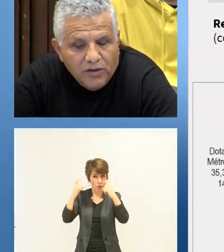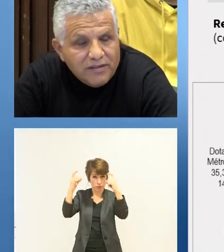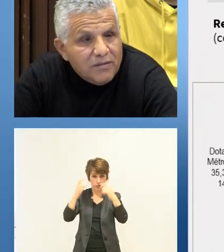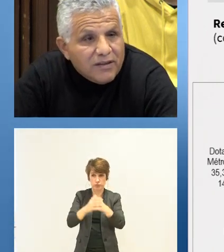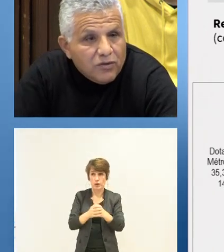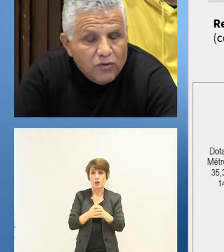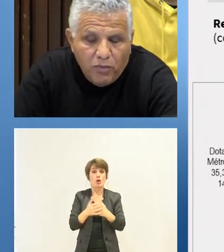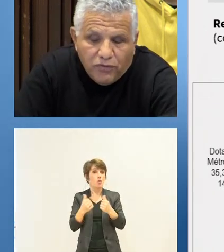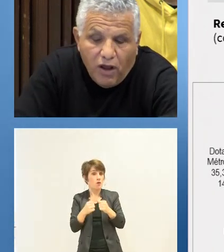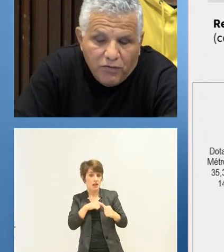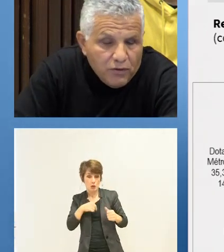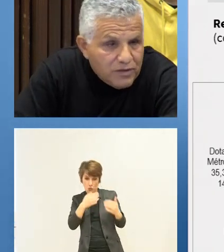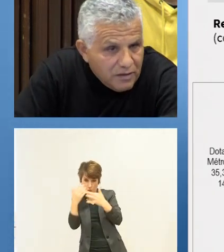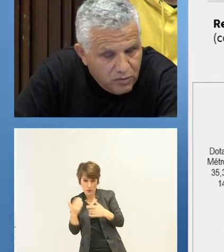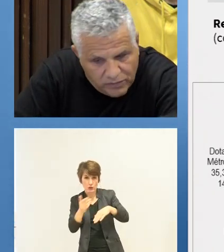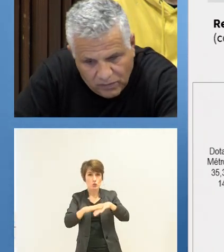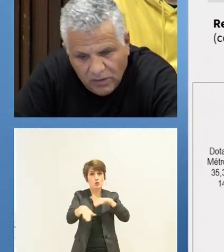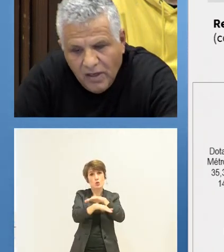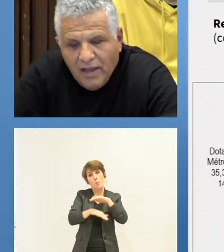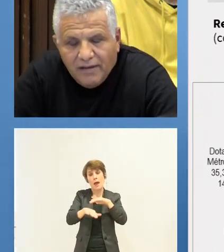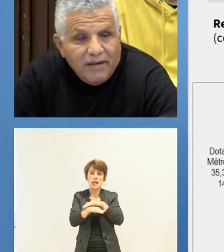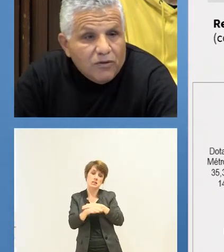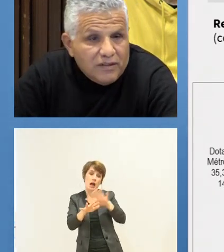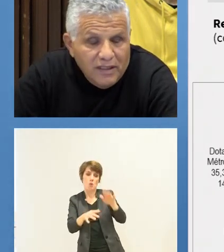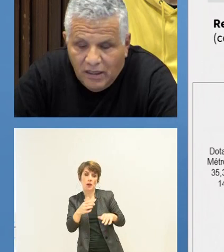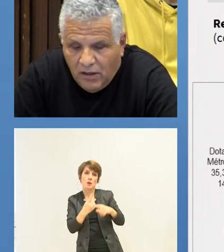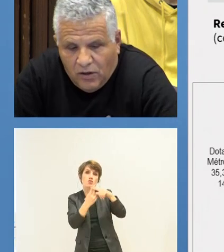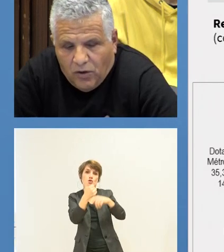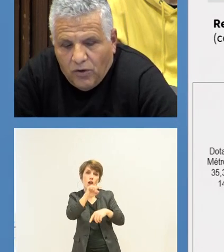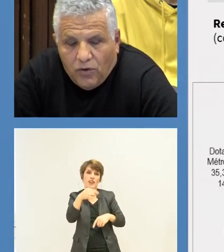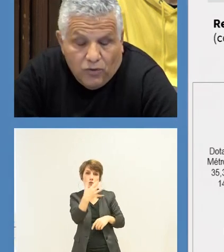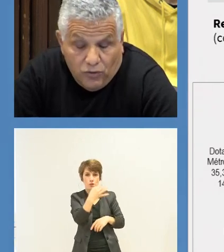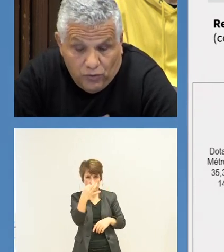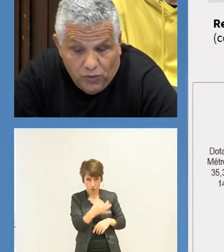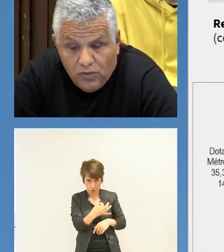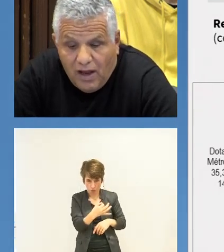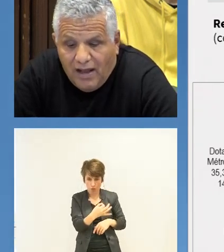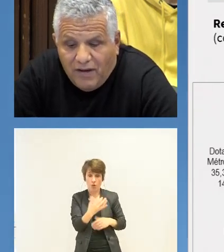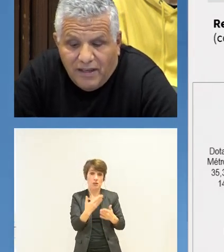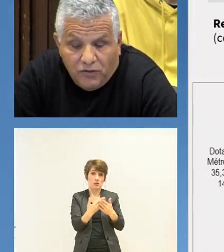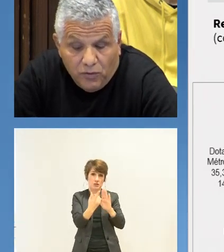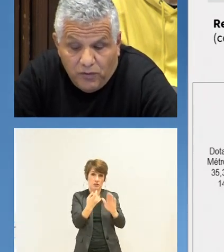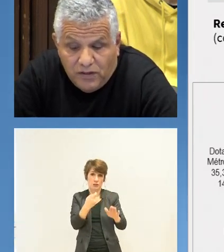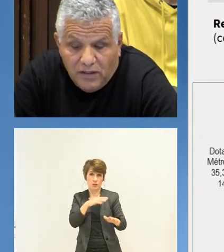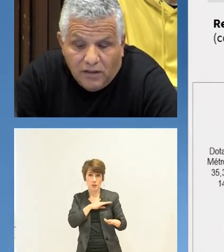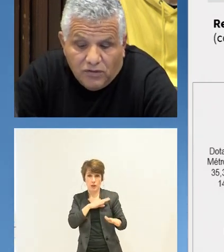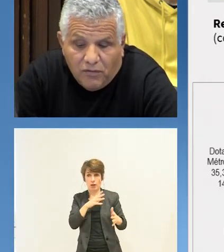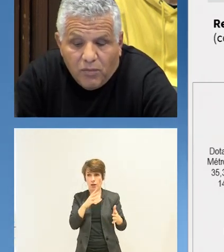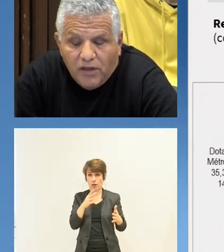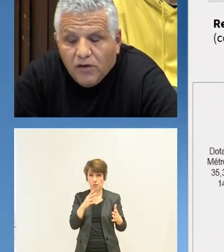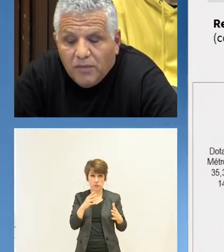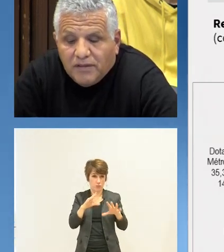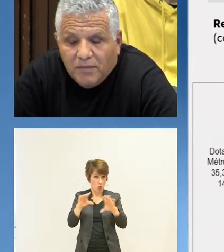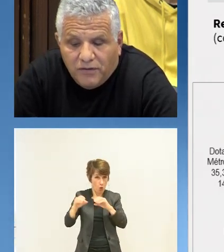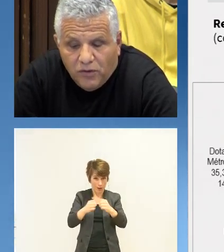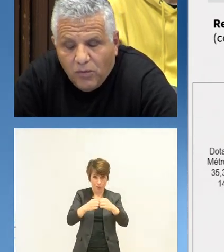avons pris une estimation de +5 5% et c'est aussi dû à la variation physique et nous avons